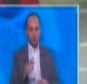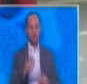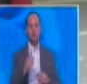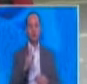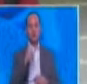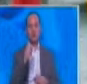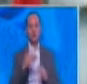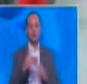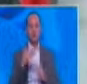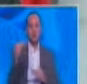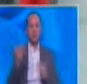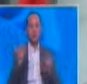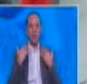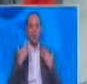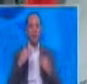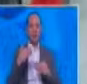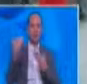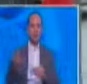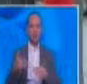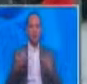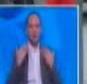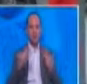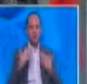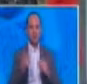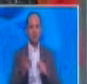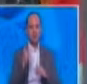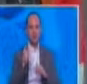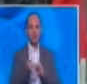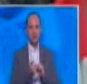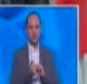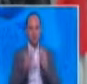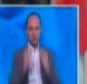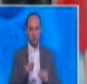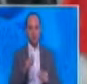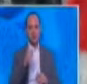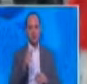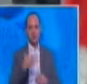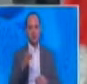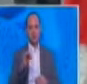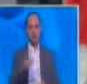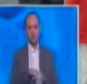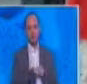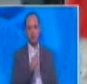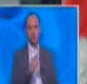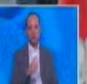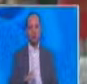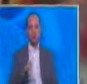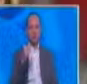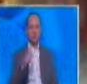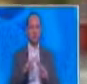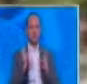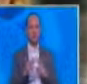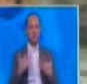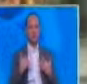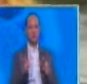rağmen dışarıya, balkona koyuyoruz ve bunları yıkanacak olanları da 60 derecede bakanlığın ve Dünya